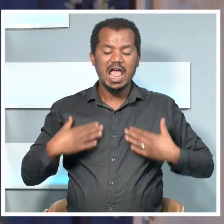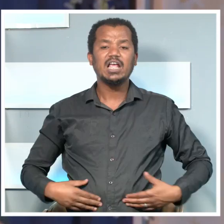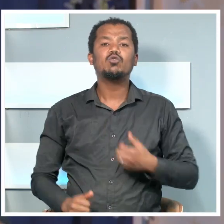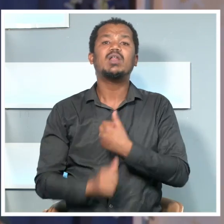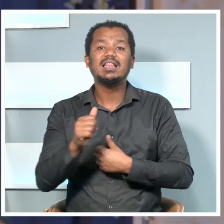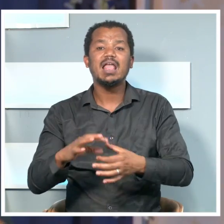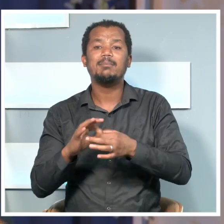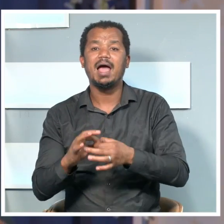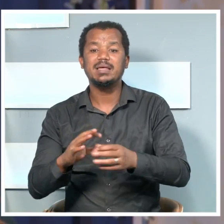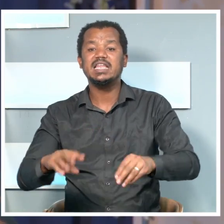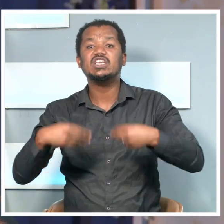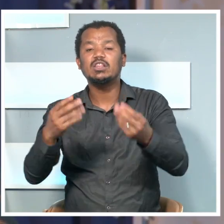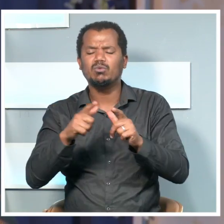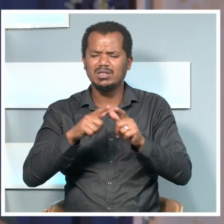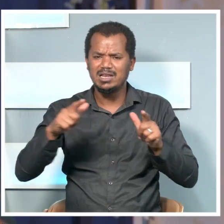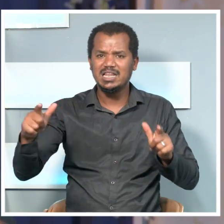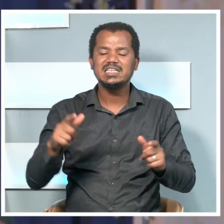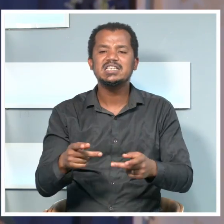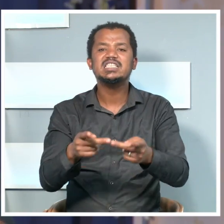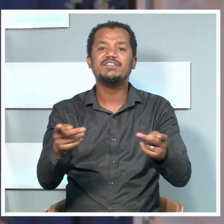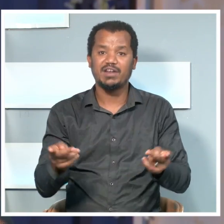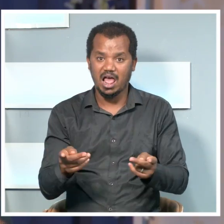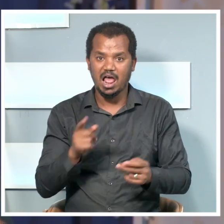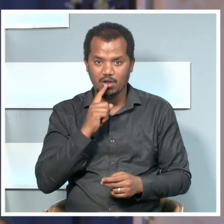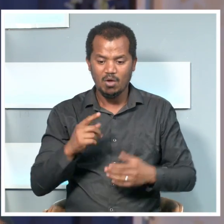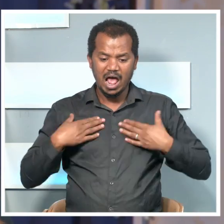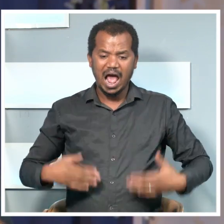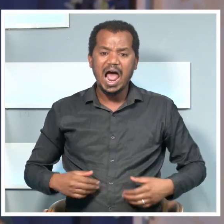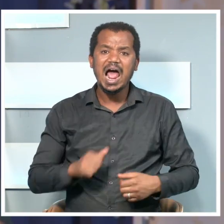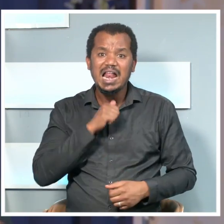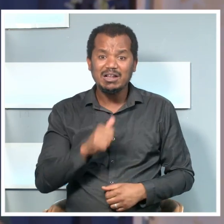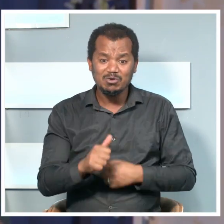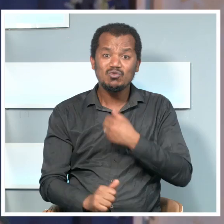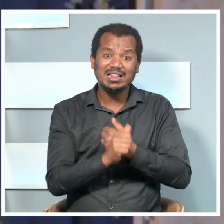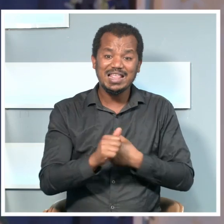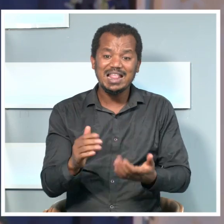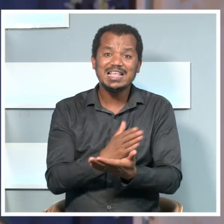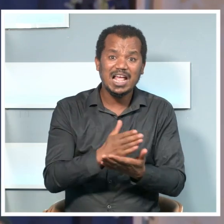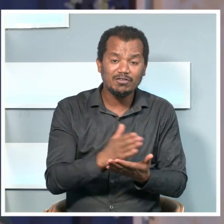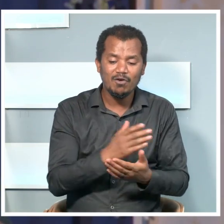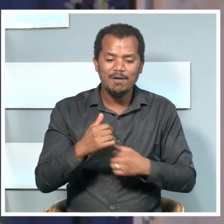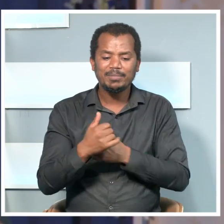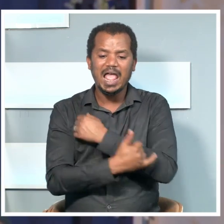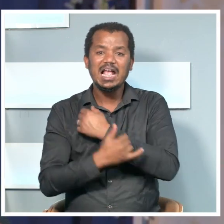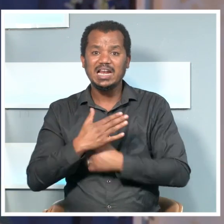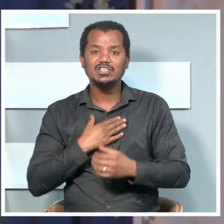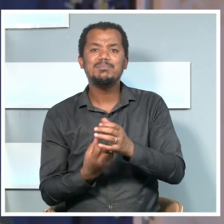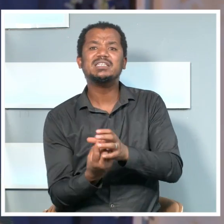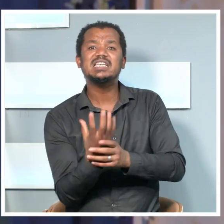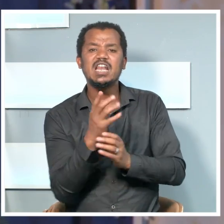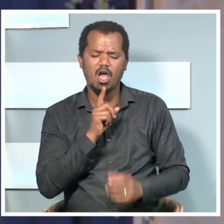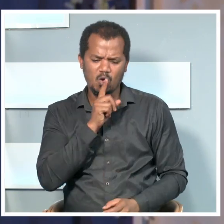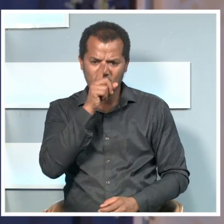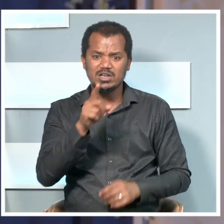ለአካል ጉዳተኛ ማህበራት የሰጠውን ትልቅ ስፍራ ነው። ያለ አካል ጉዳተኞች ተሳትፎ የሀገራችንን ብልጽግና እውን